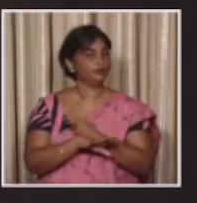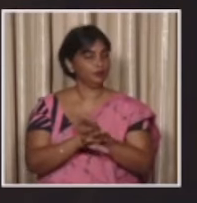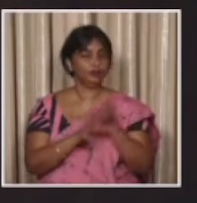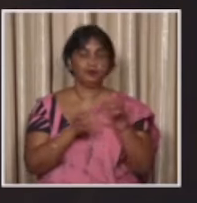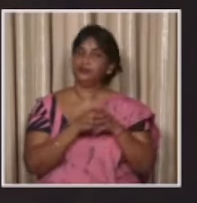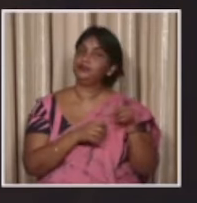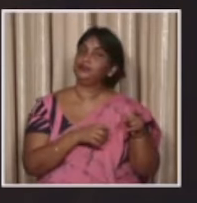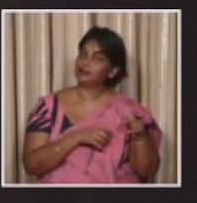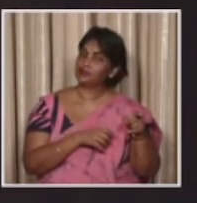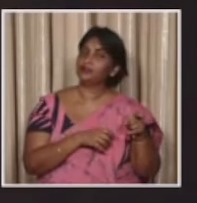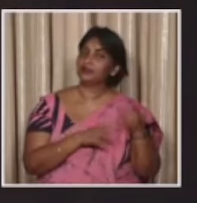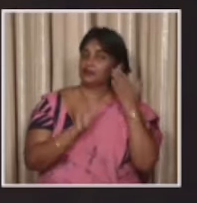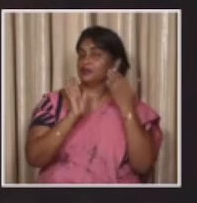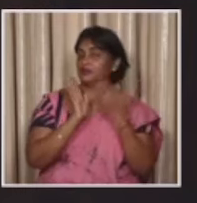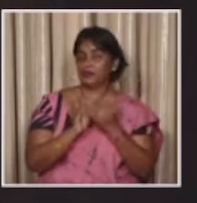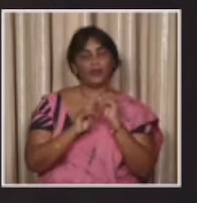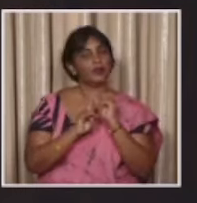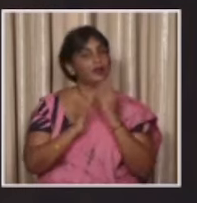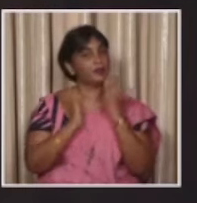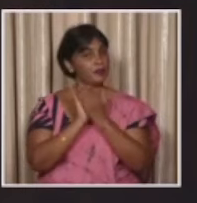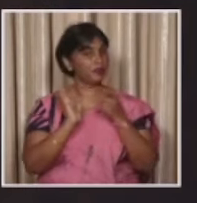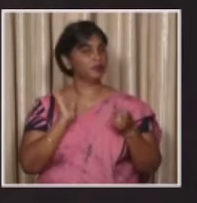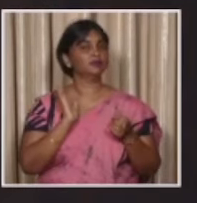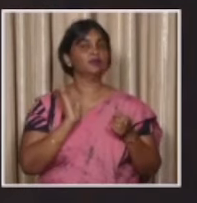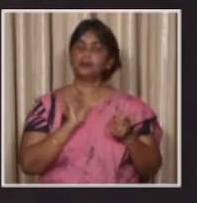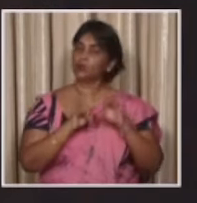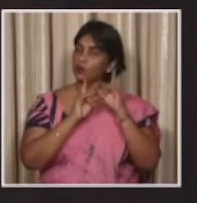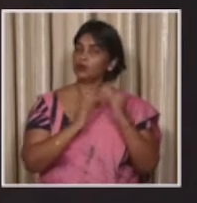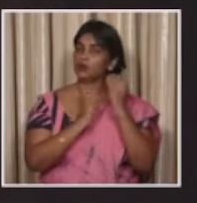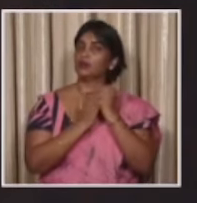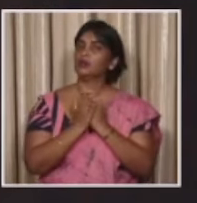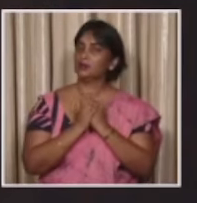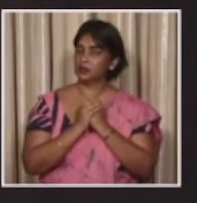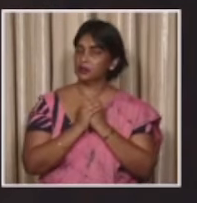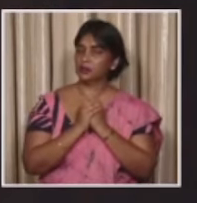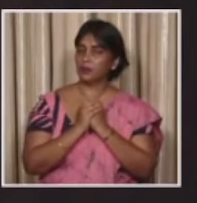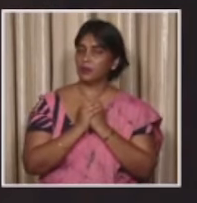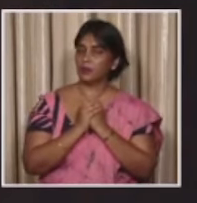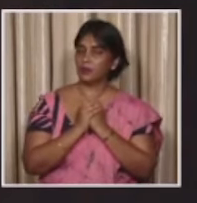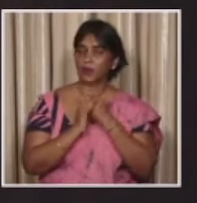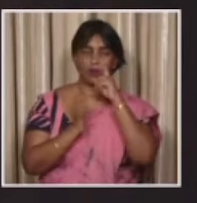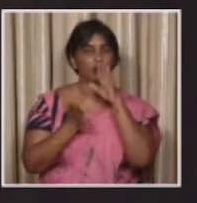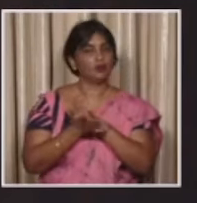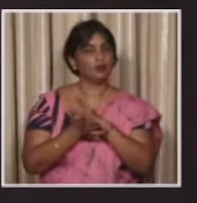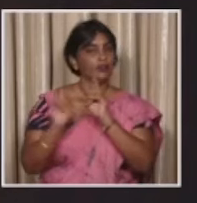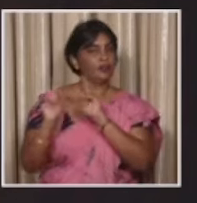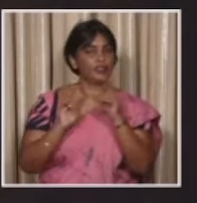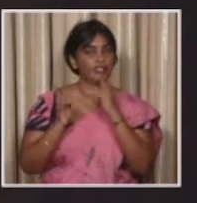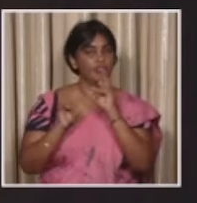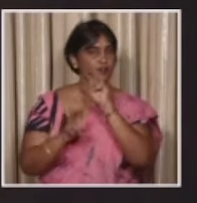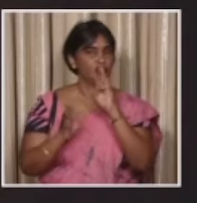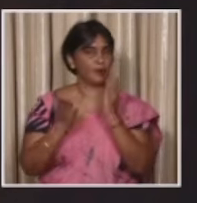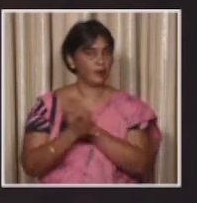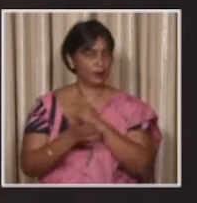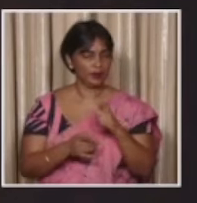ජන බලවේගයේ ඉදිරිපත් කරපු ලියවිල්ල ඒ කාරණා බ්ලූ ප්‍රින්ට් එකේ 22 වෙනි පිටුව 23 වෙනි